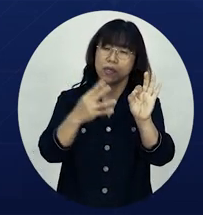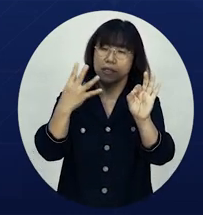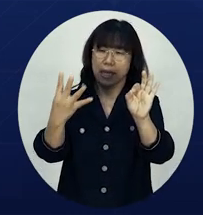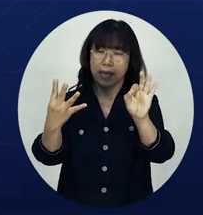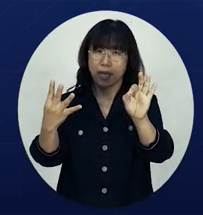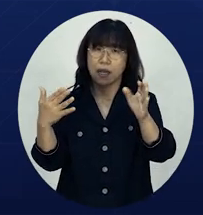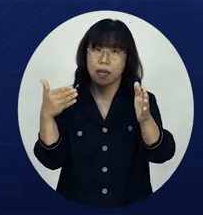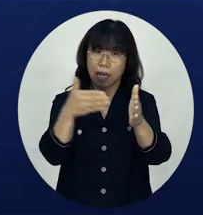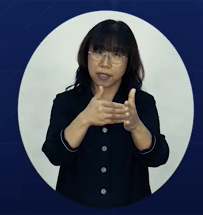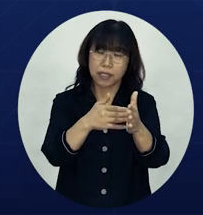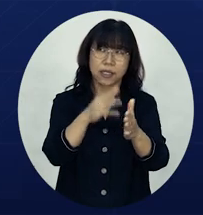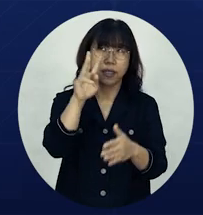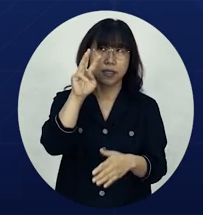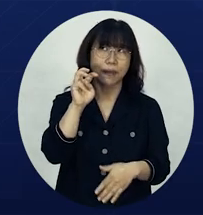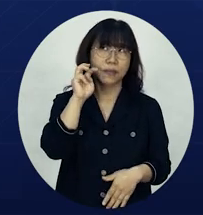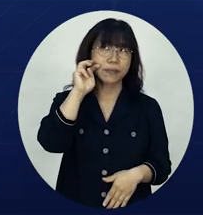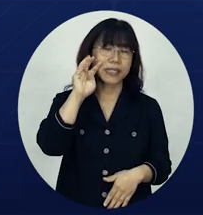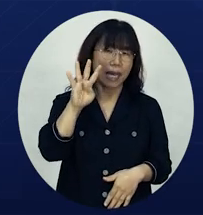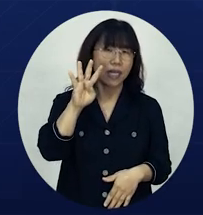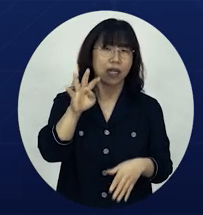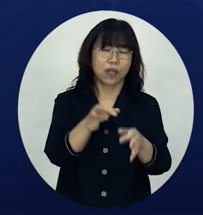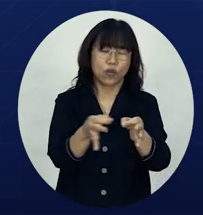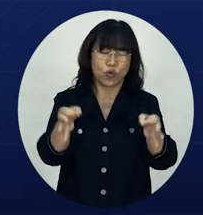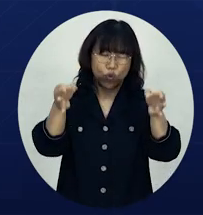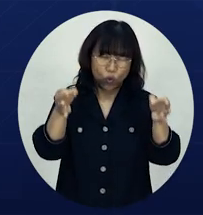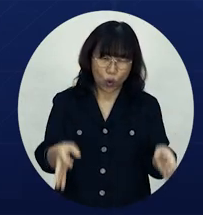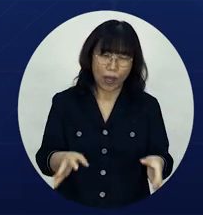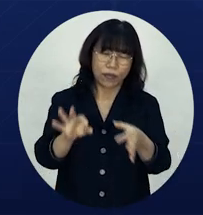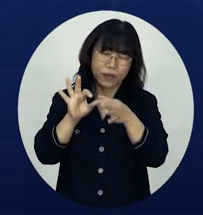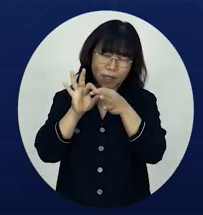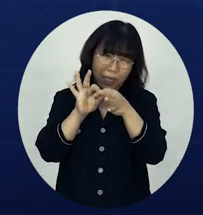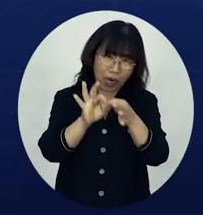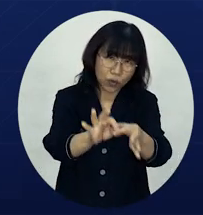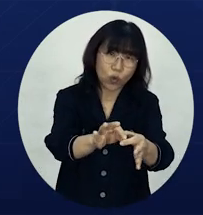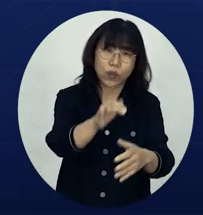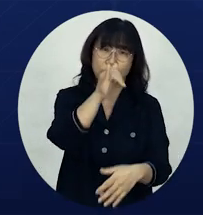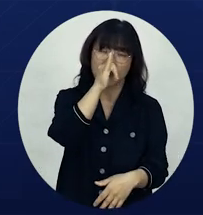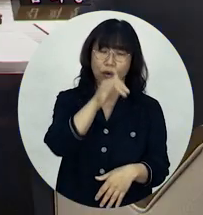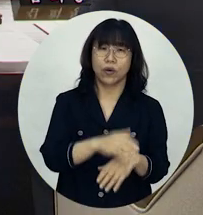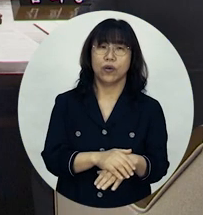4일까지 3 14일간의 달 장 종 에 들어갔습니다